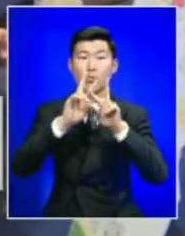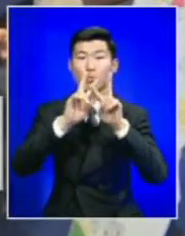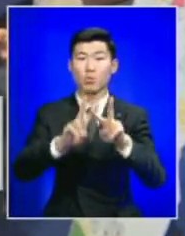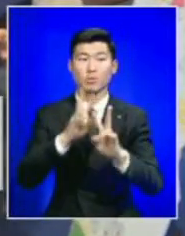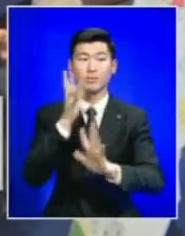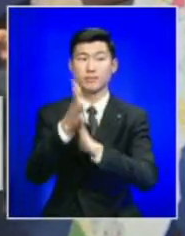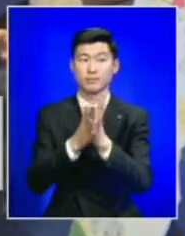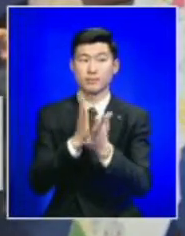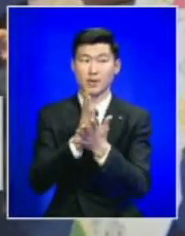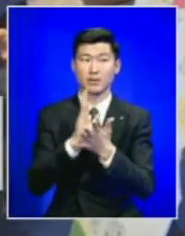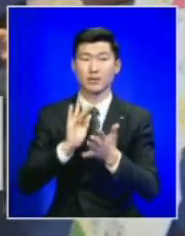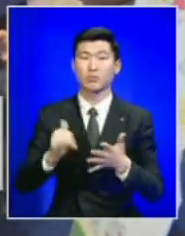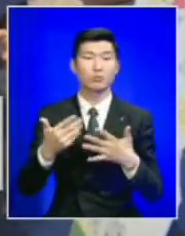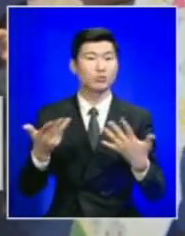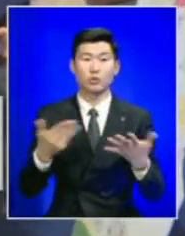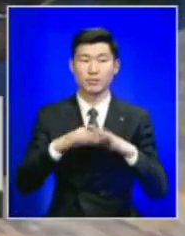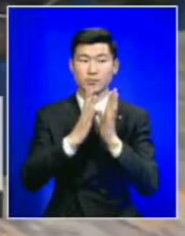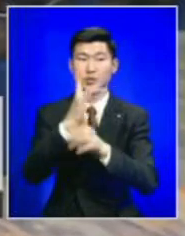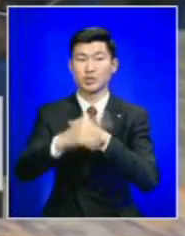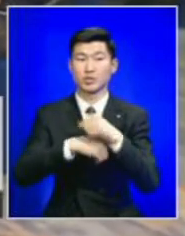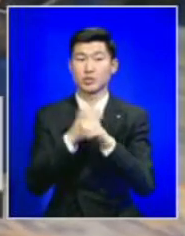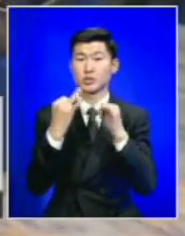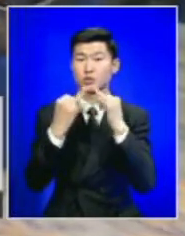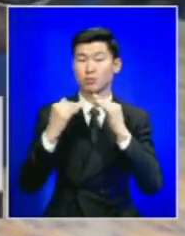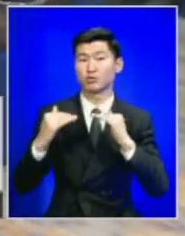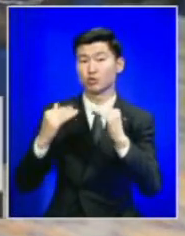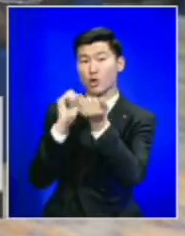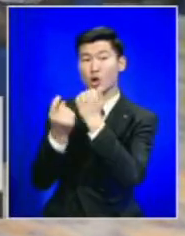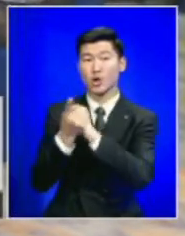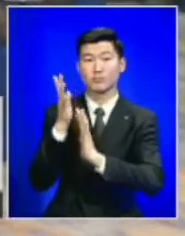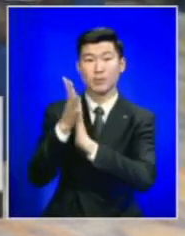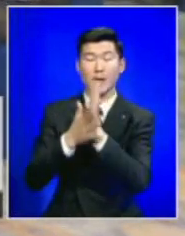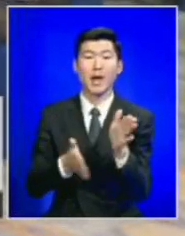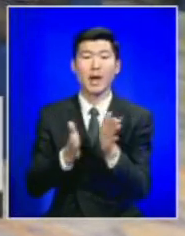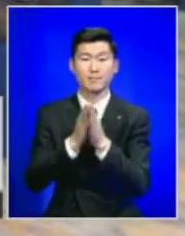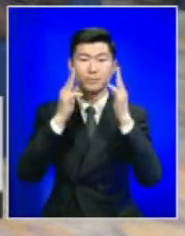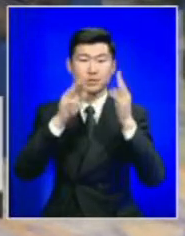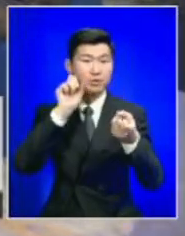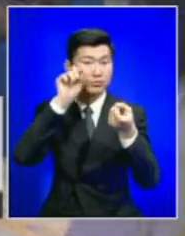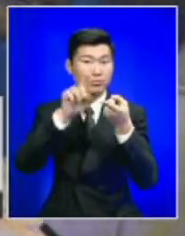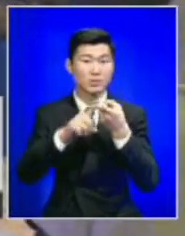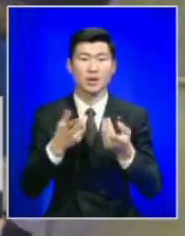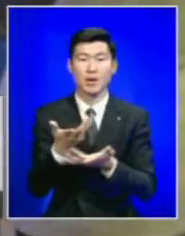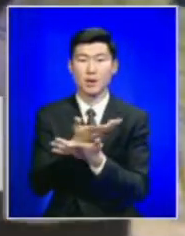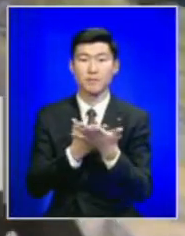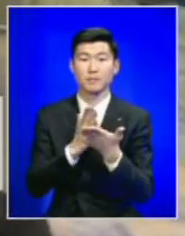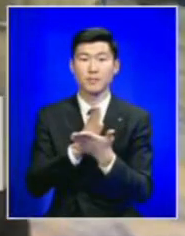байна. Тийм ч учраас энэ жил цахим хөгжлийг онцлон хамтдаа шийдэл ярьсан юм а.